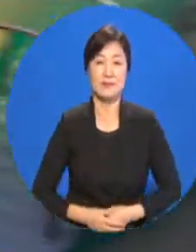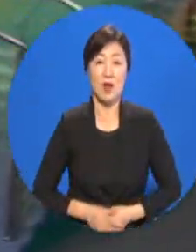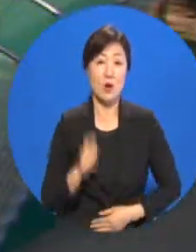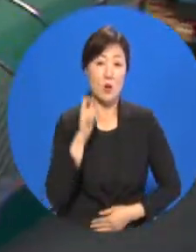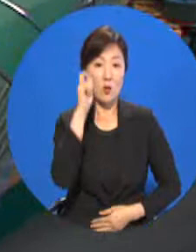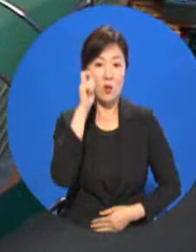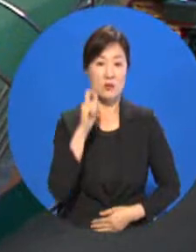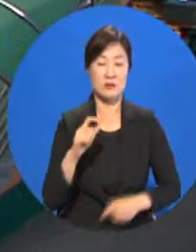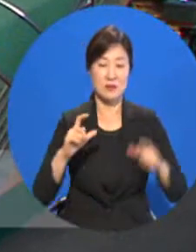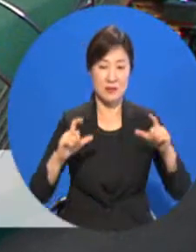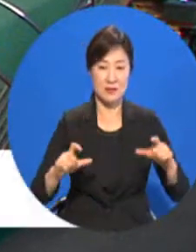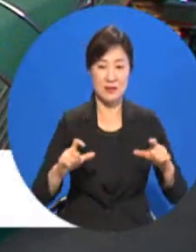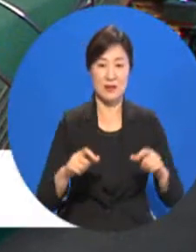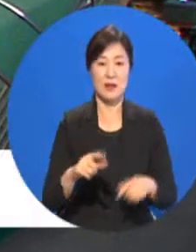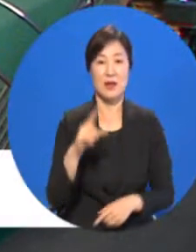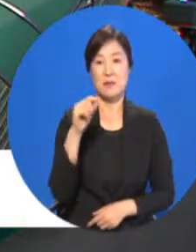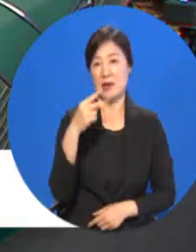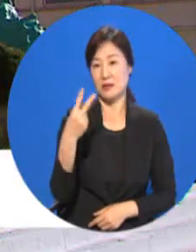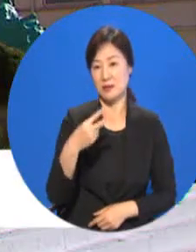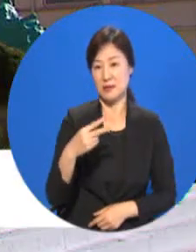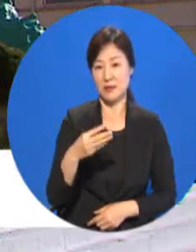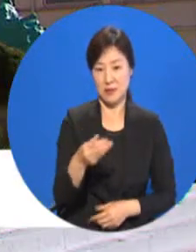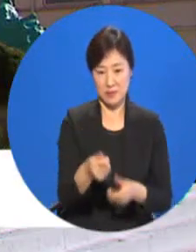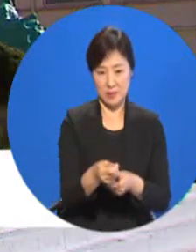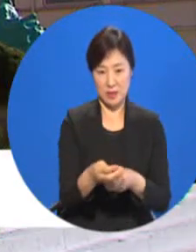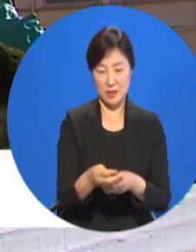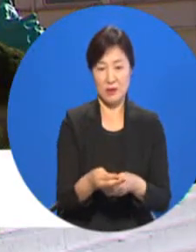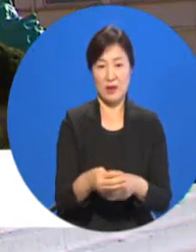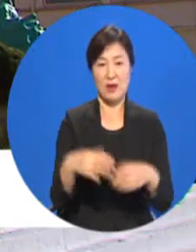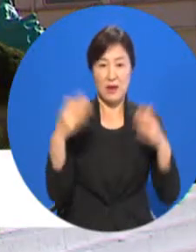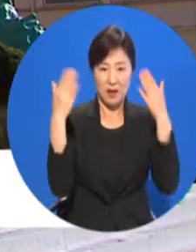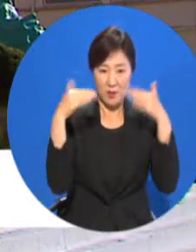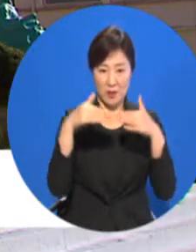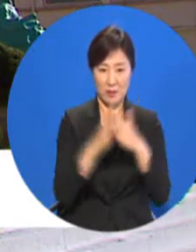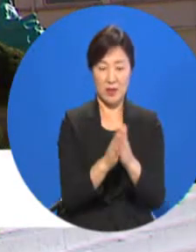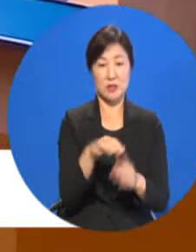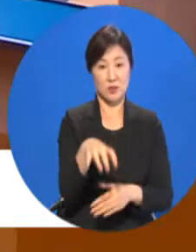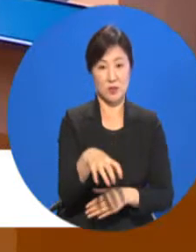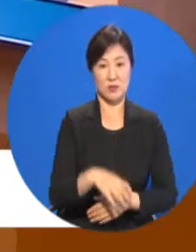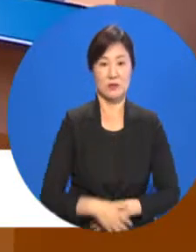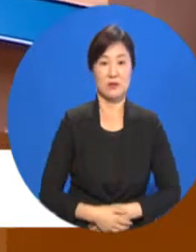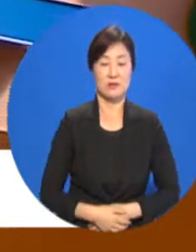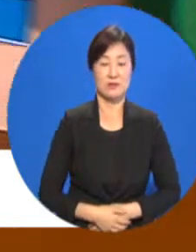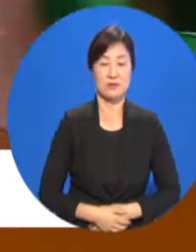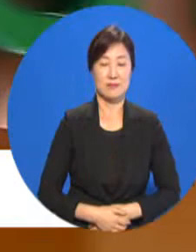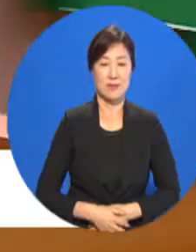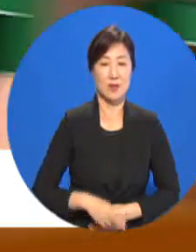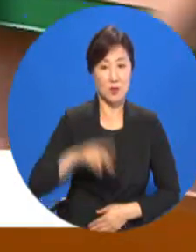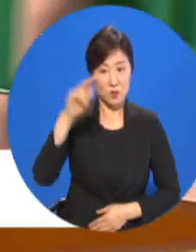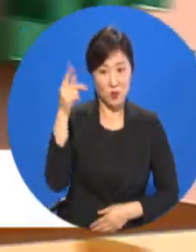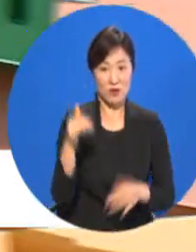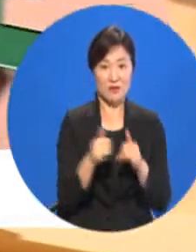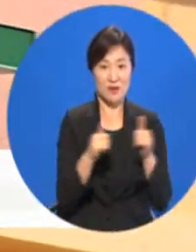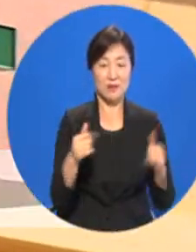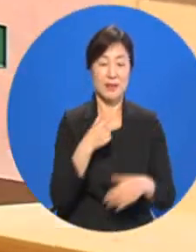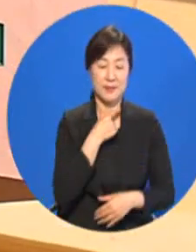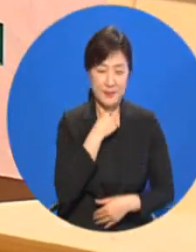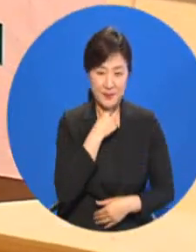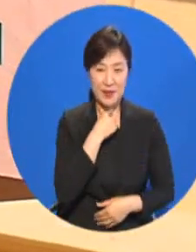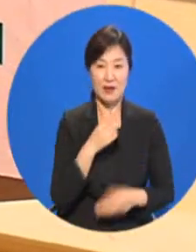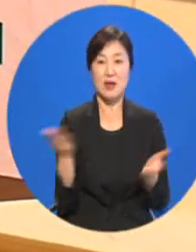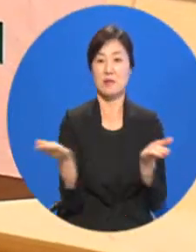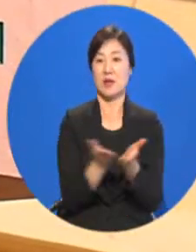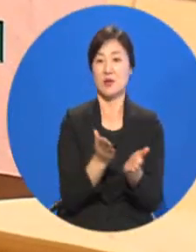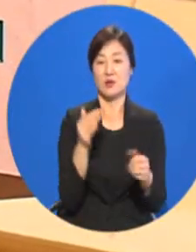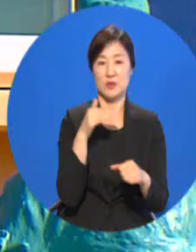고흥군 남양면 12,000여 제곱미터 면적의 폐교부지. 이곳에 귀농 귀촌을 희망하는 도시민들에게 맞춤형